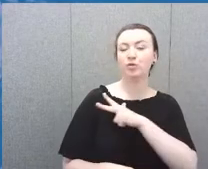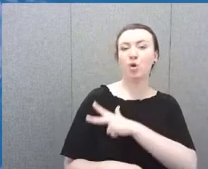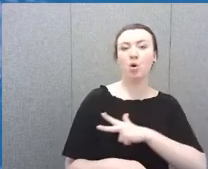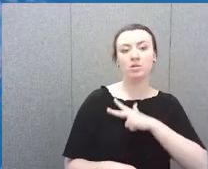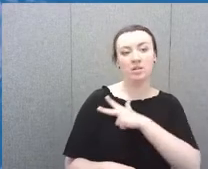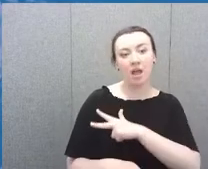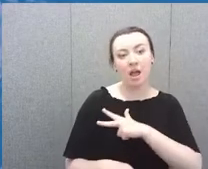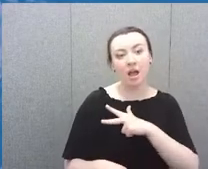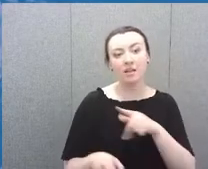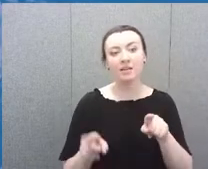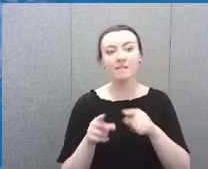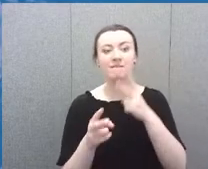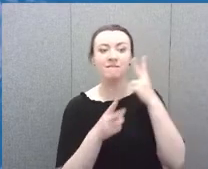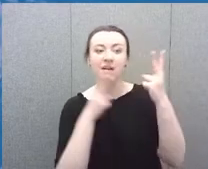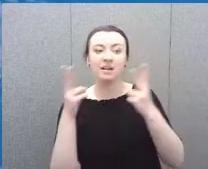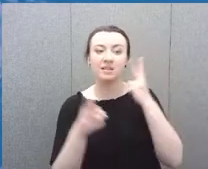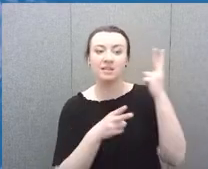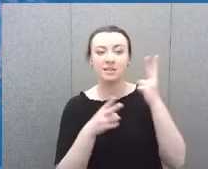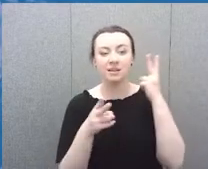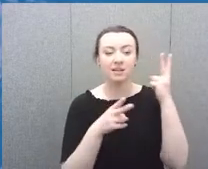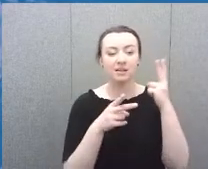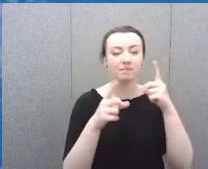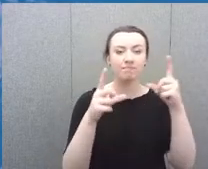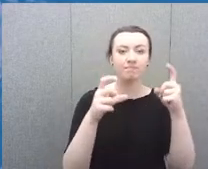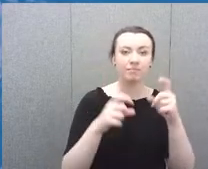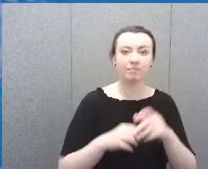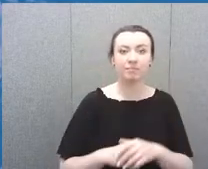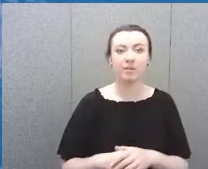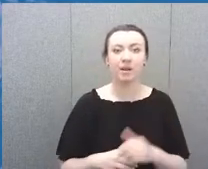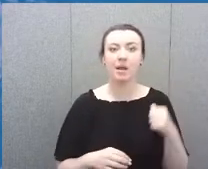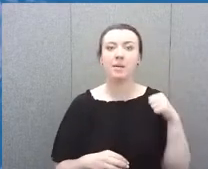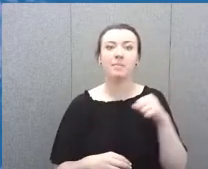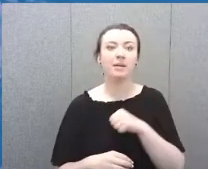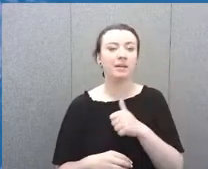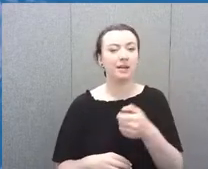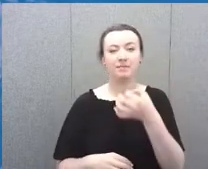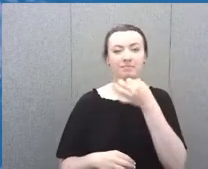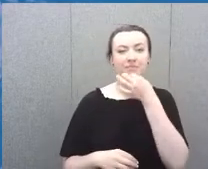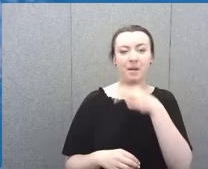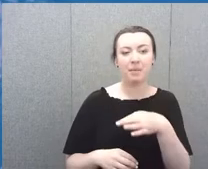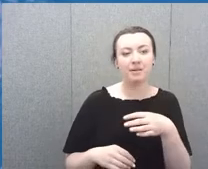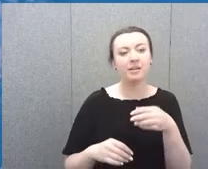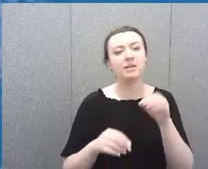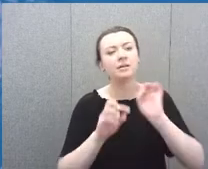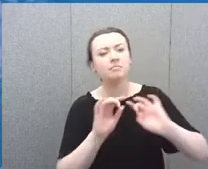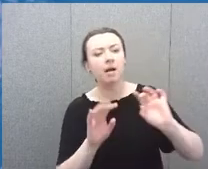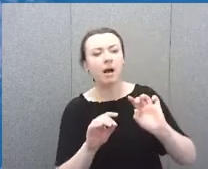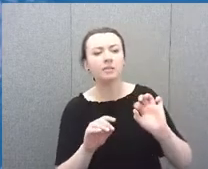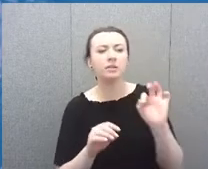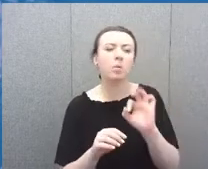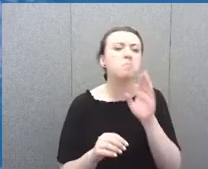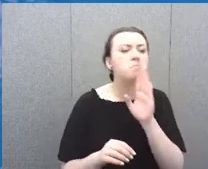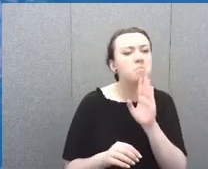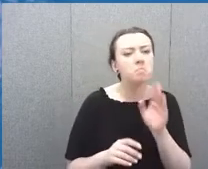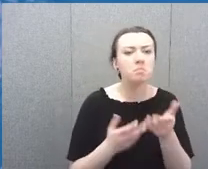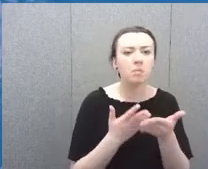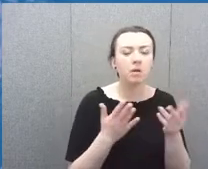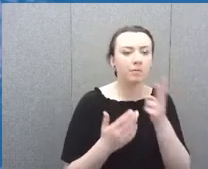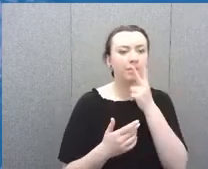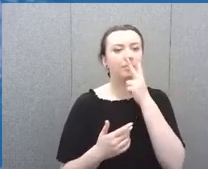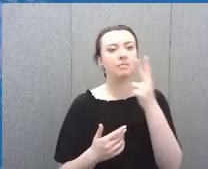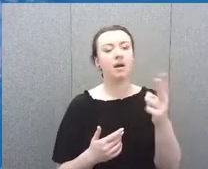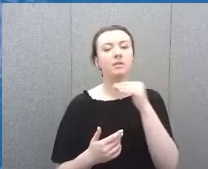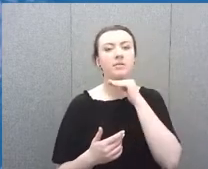делать какие-то догадки, но здесь вы явно видите, что это женщины, которые вовлечены в структуры